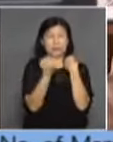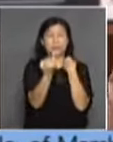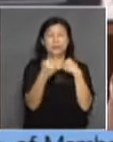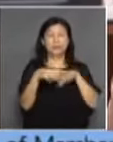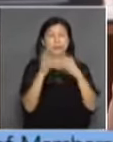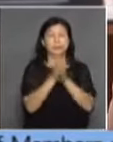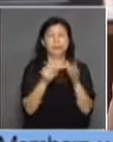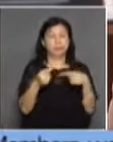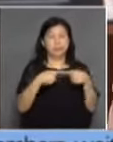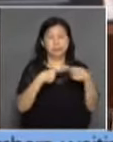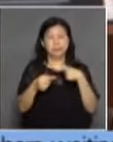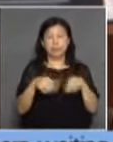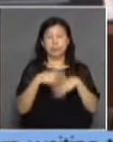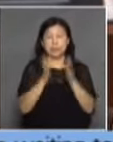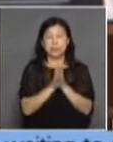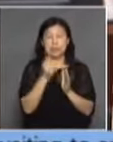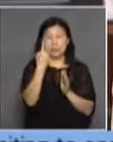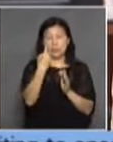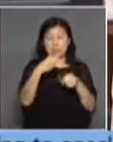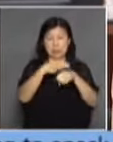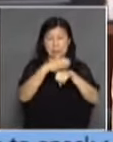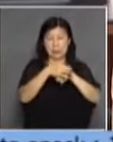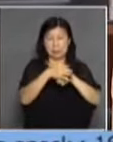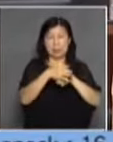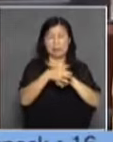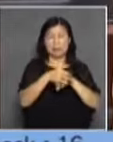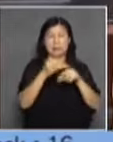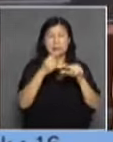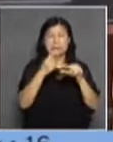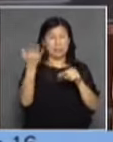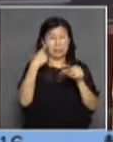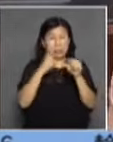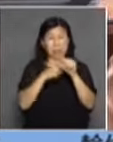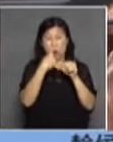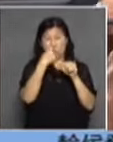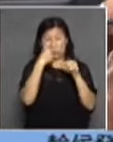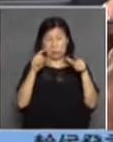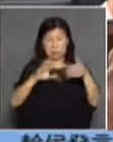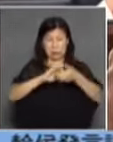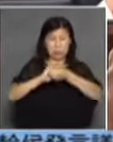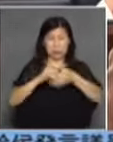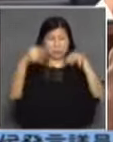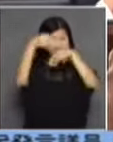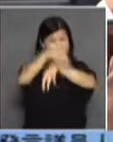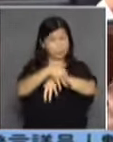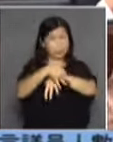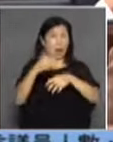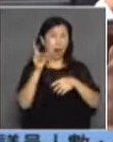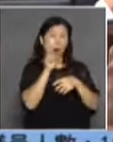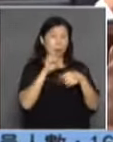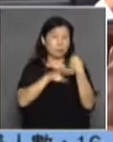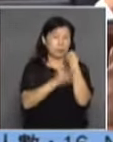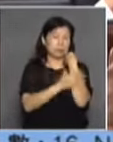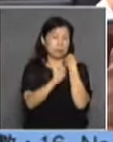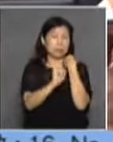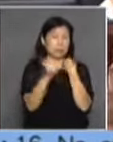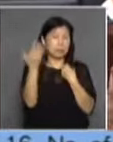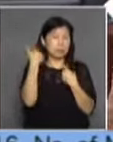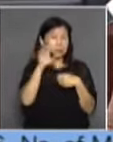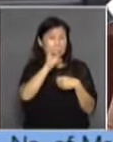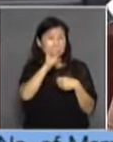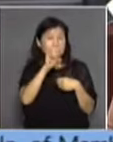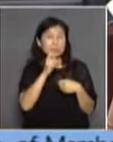同埋一國呢、這個中英聯合聲明。咁但係呢你睇返好多评论，究竟